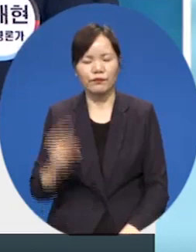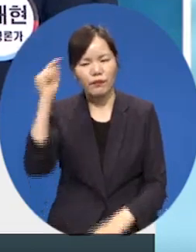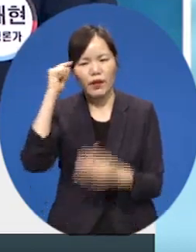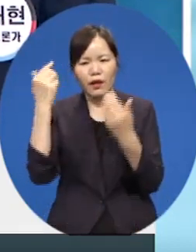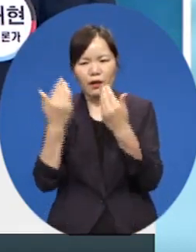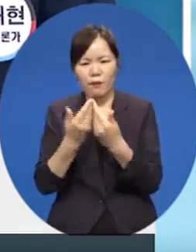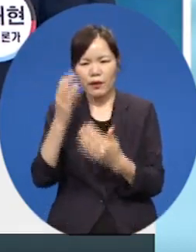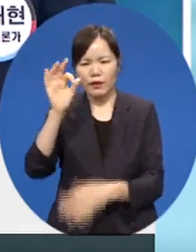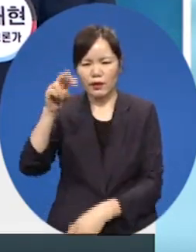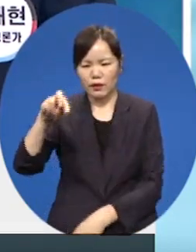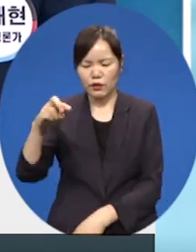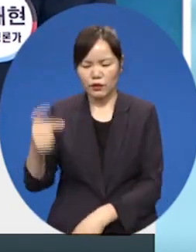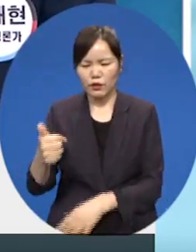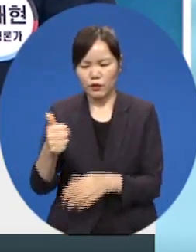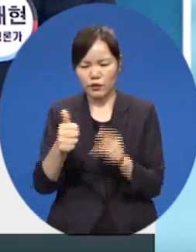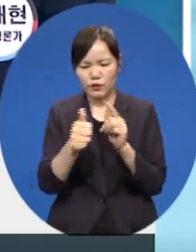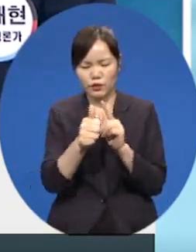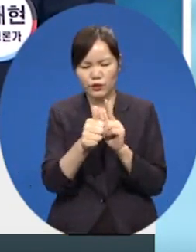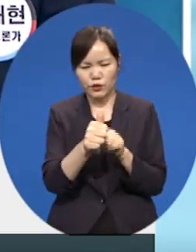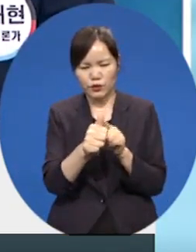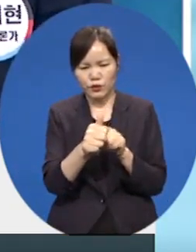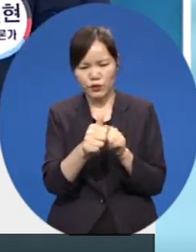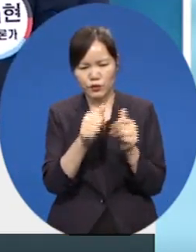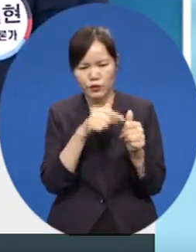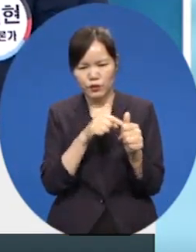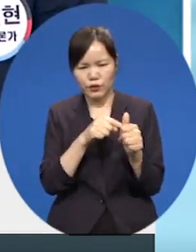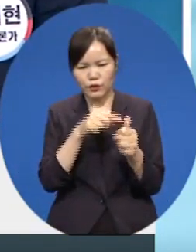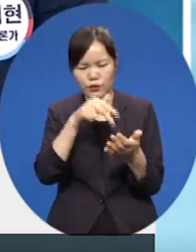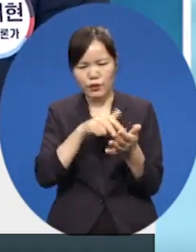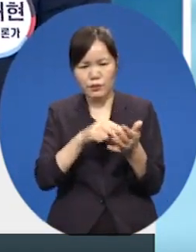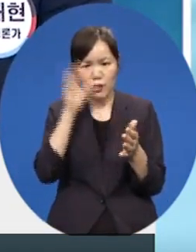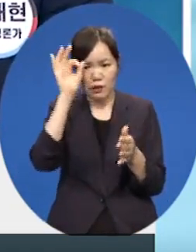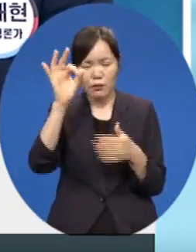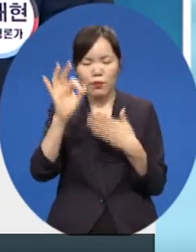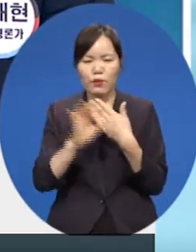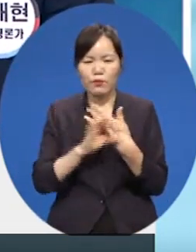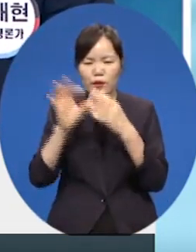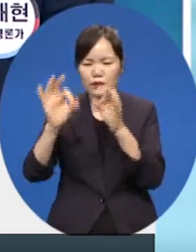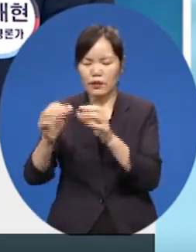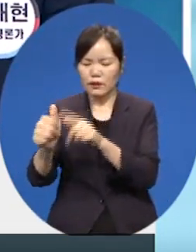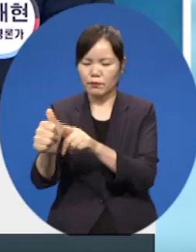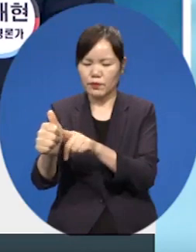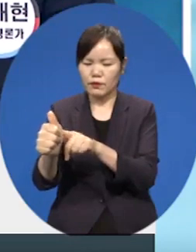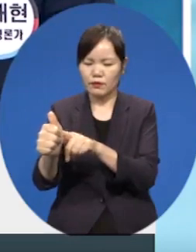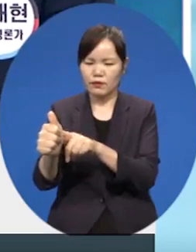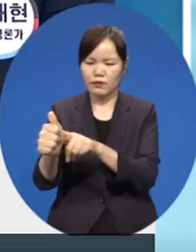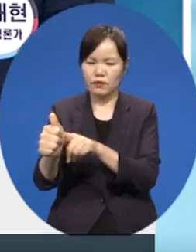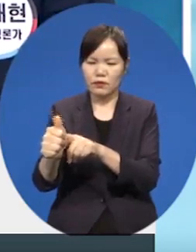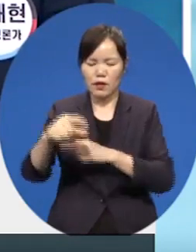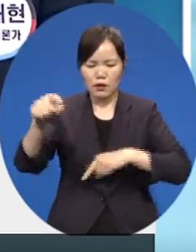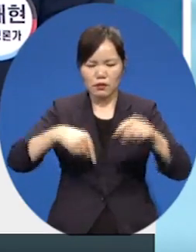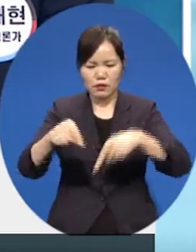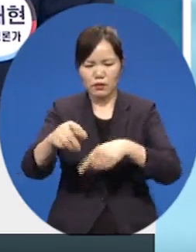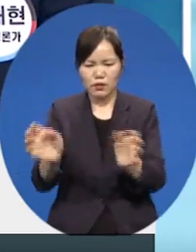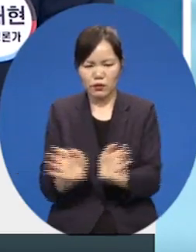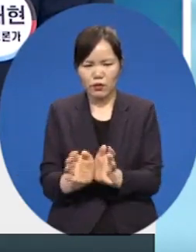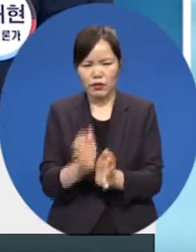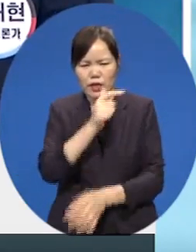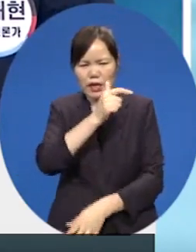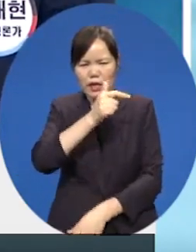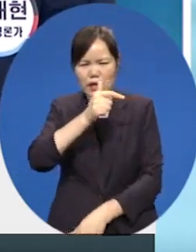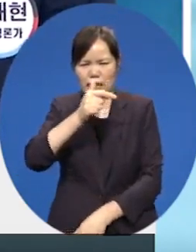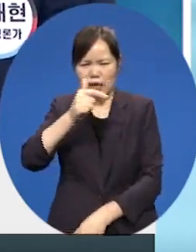이제 윤석열 전 검찰총장, 윤석열 후보의 입장에서 한번 좀볼 필요가 있는데 김종인이라는 분은 정치권에서 이제